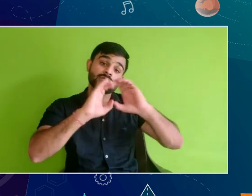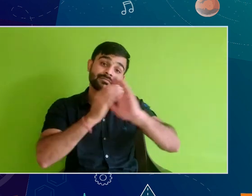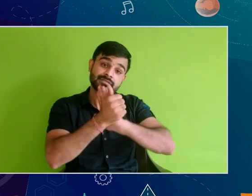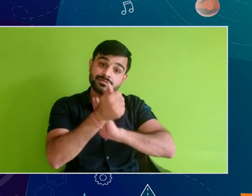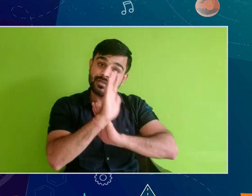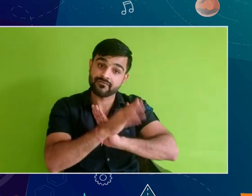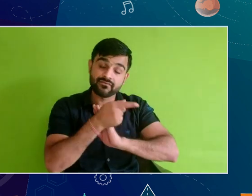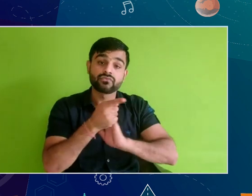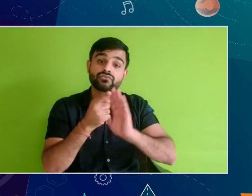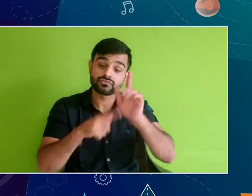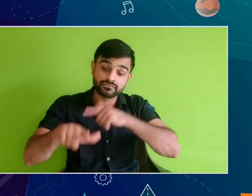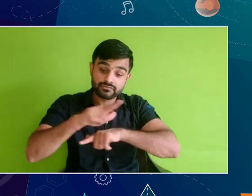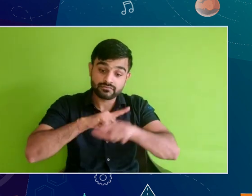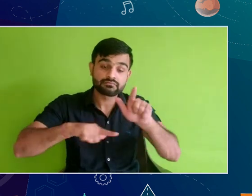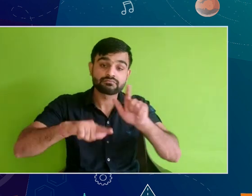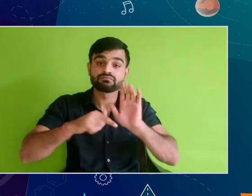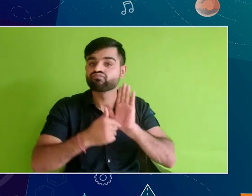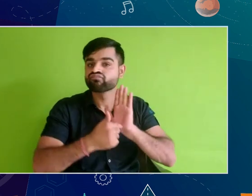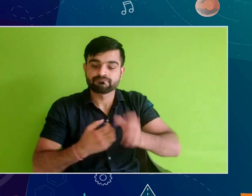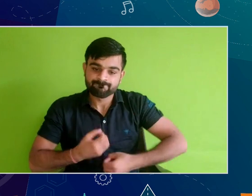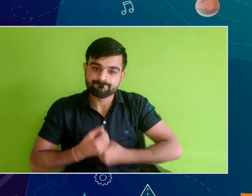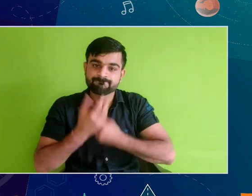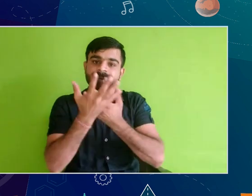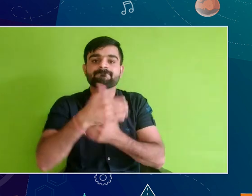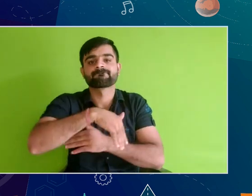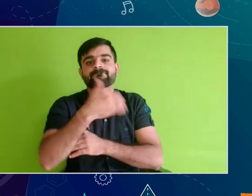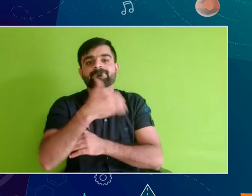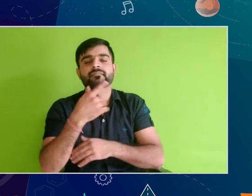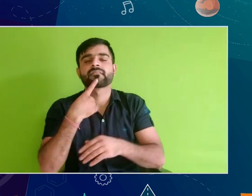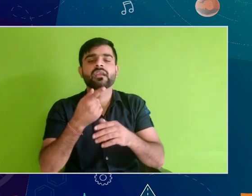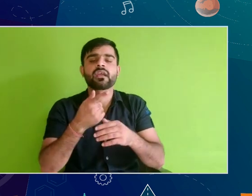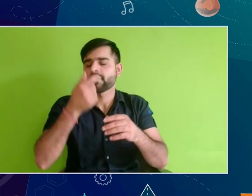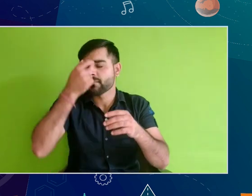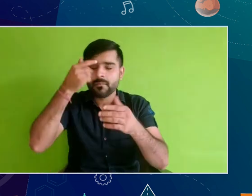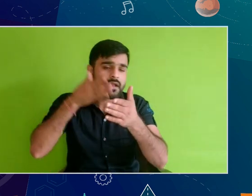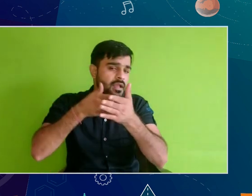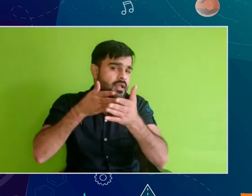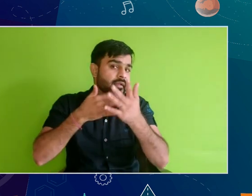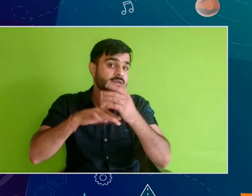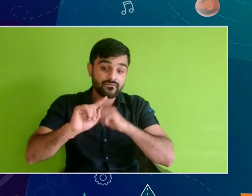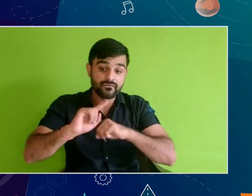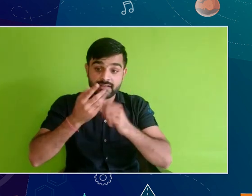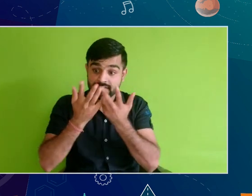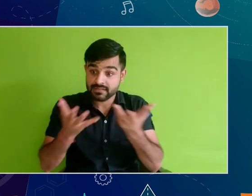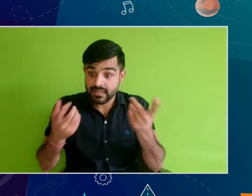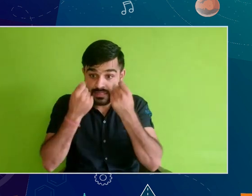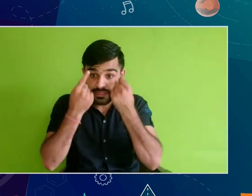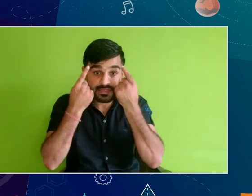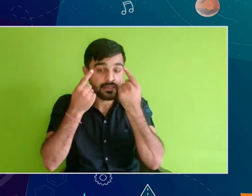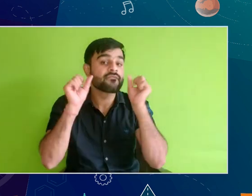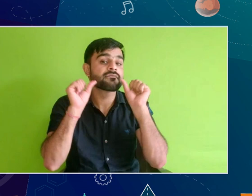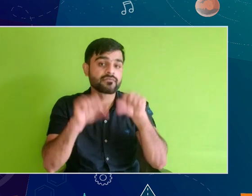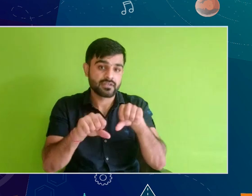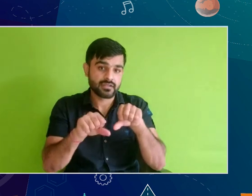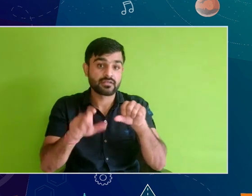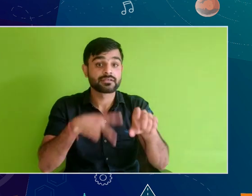उनको ऑर्गेनाइज करना सीखें. बेसिकली ट्रबल कहाँ होती है कि वो पहले चीजों को अंडरस्टैंड नहीं कर पाते और फिर